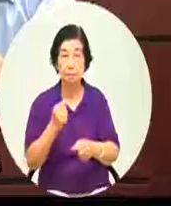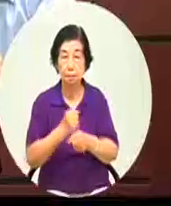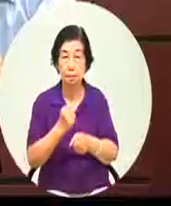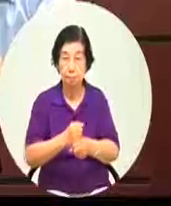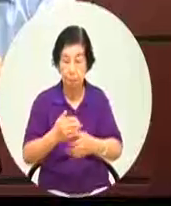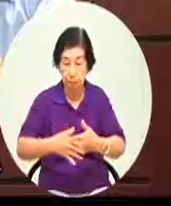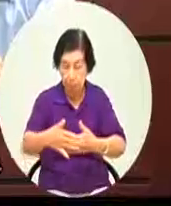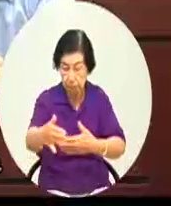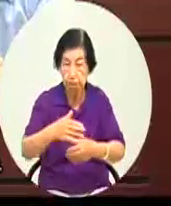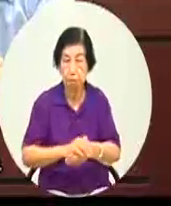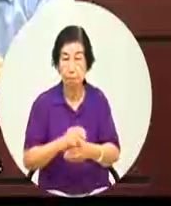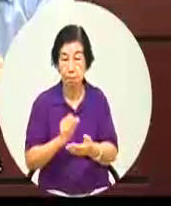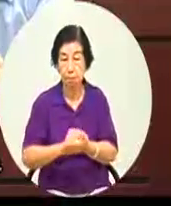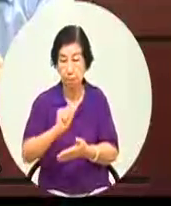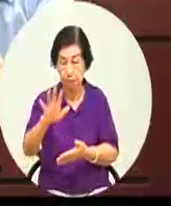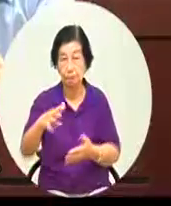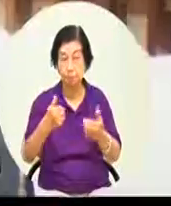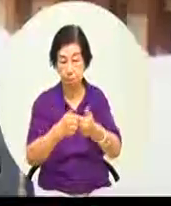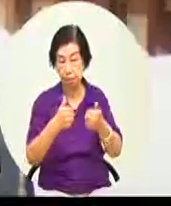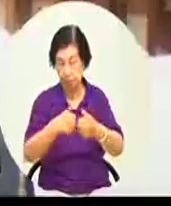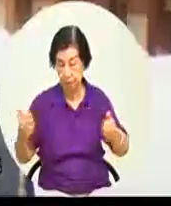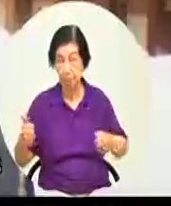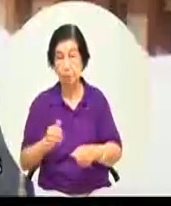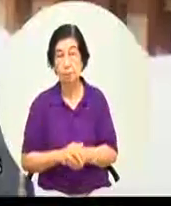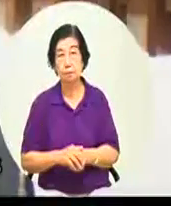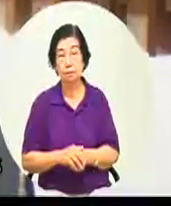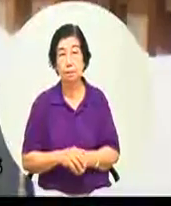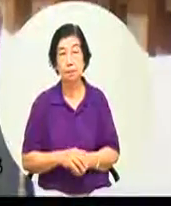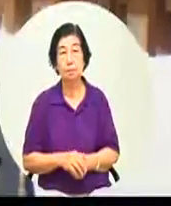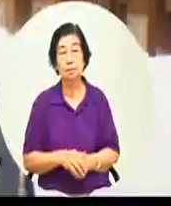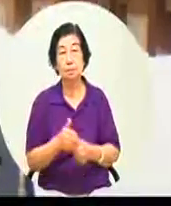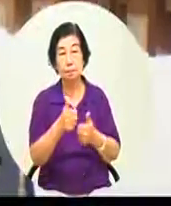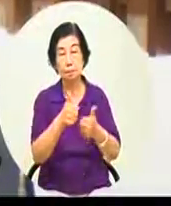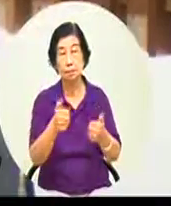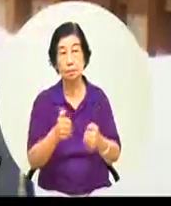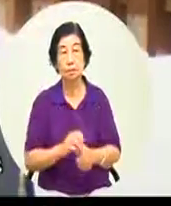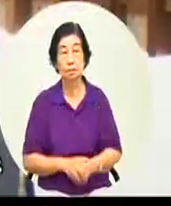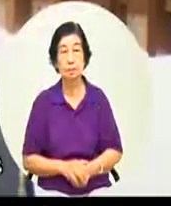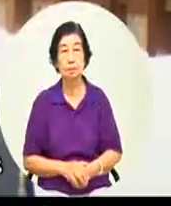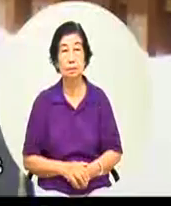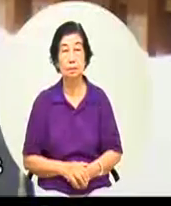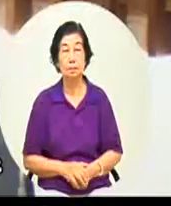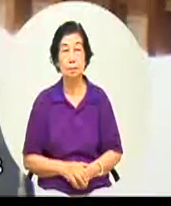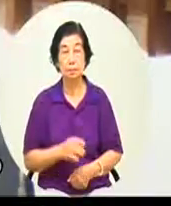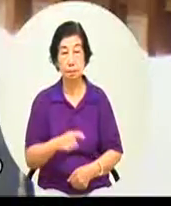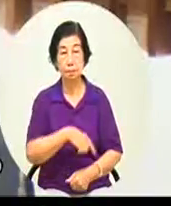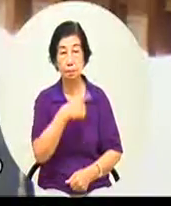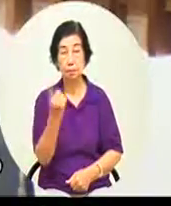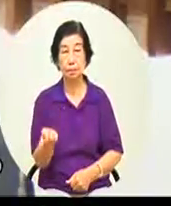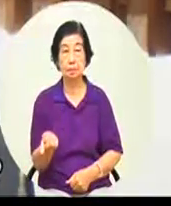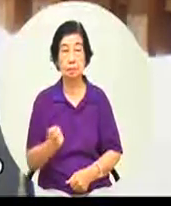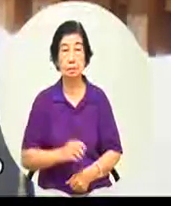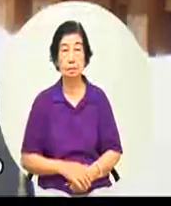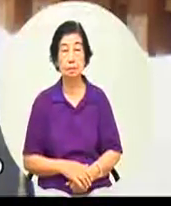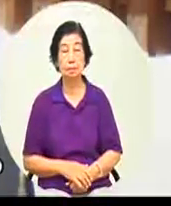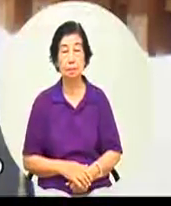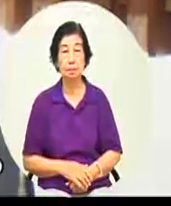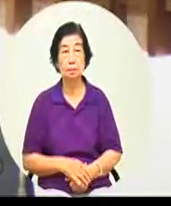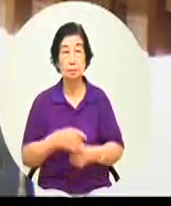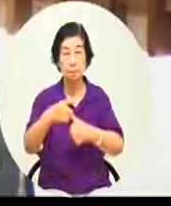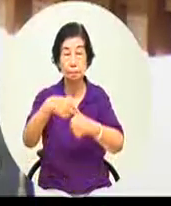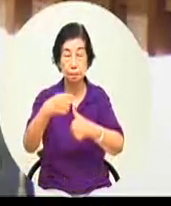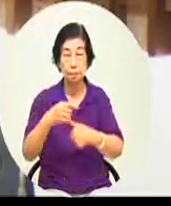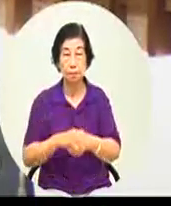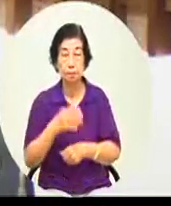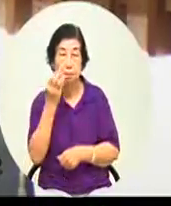持联系。 好了，辛苦了，感谢了哈。好，谢谢。接下来哈，我来那个要请教观光局